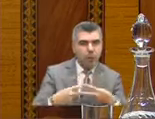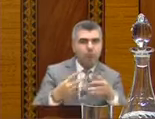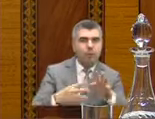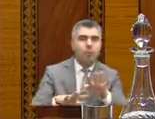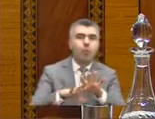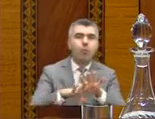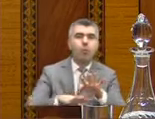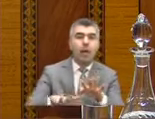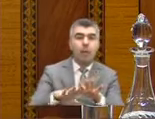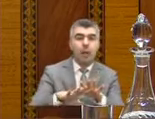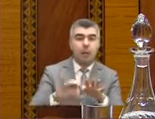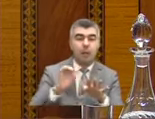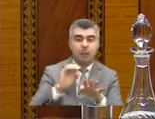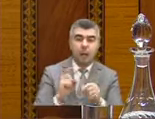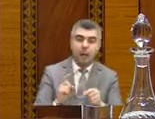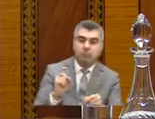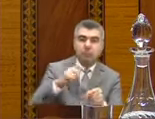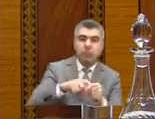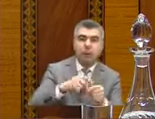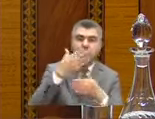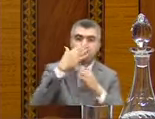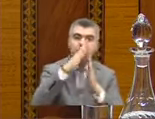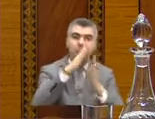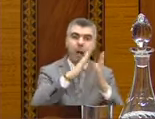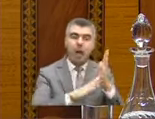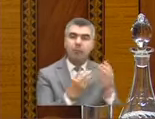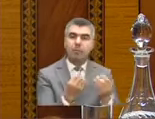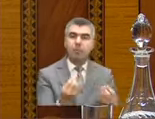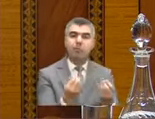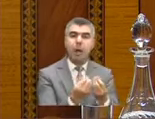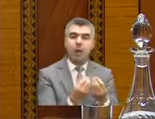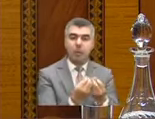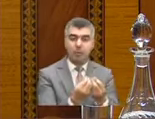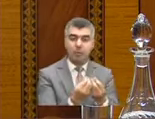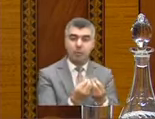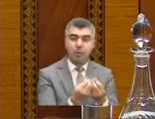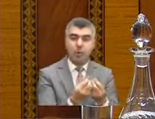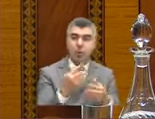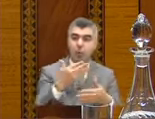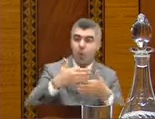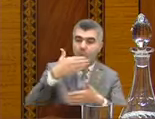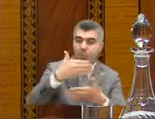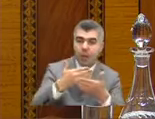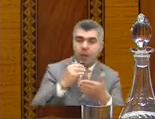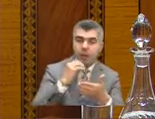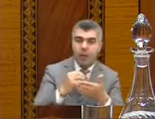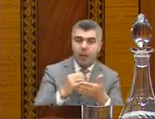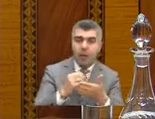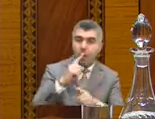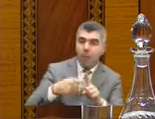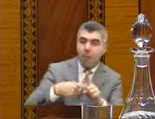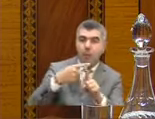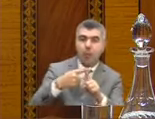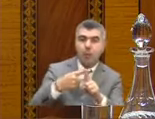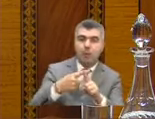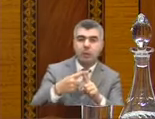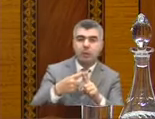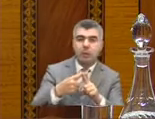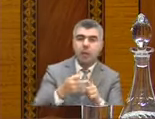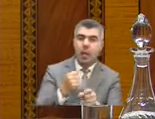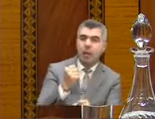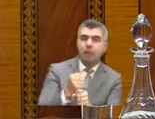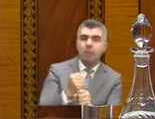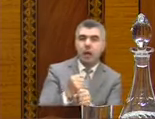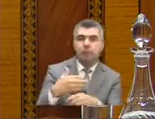الكبرى التي انخرطت فيها بلادنا وتعزيز الاستثمار المنتج لفرص الشغل وللقيمة المضافة